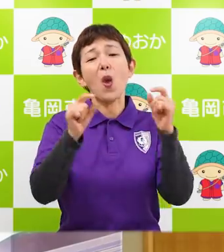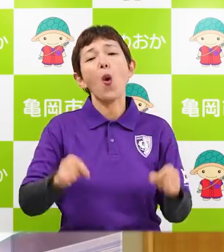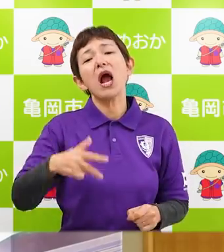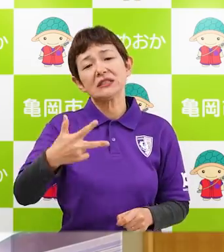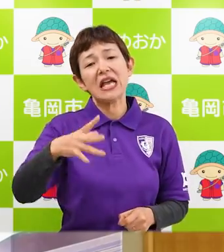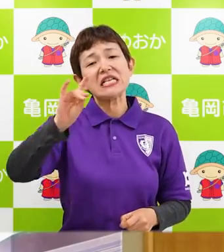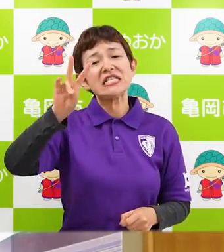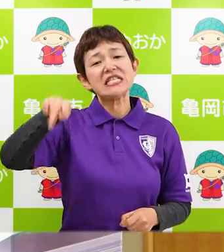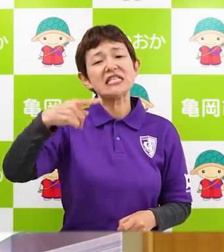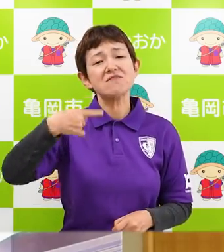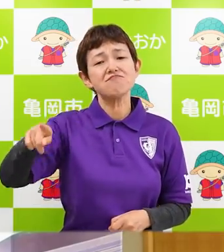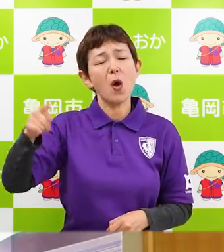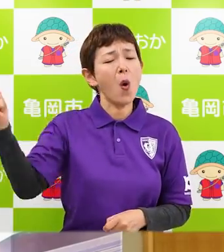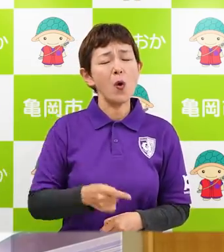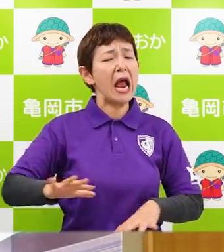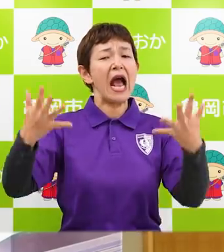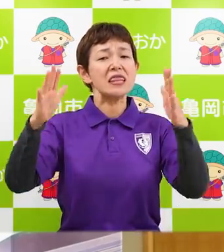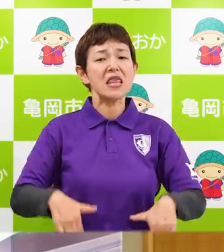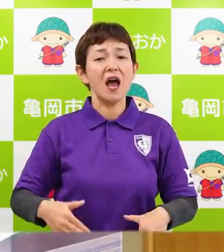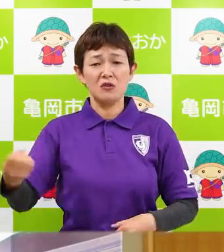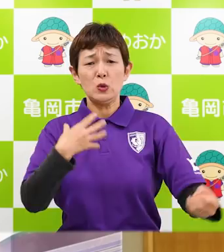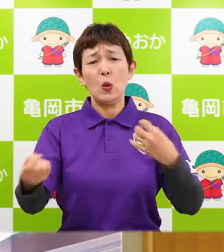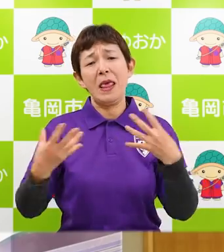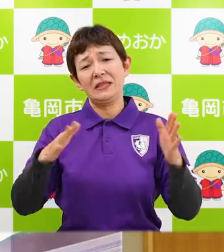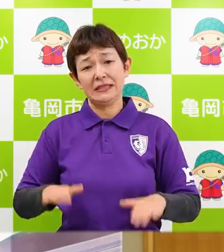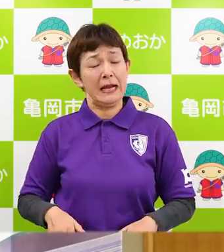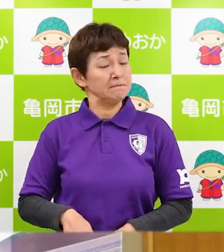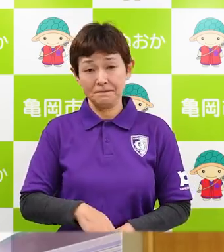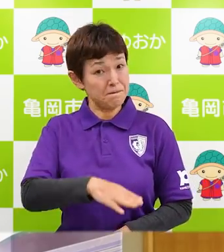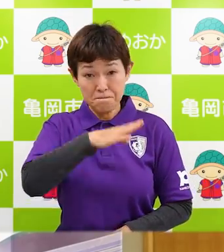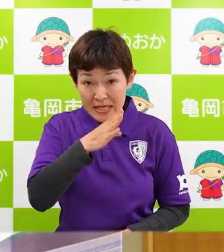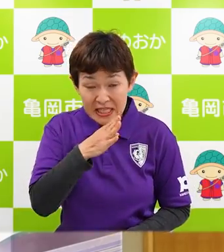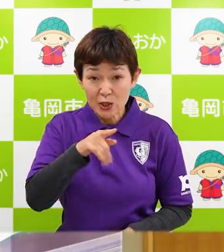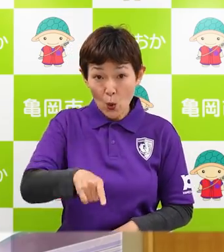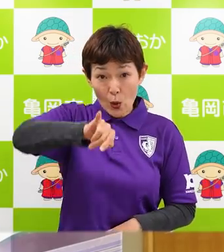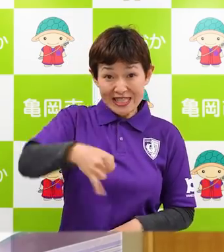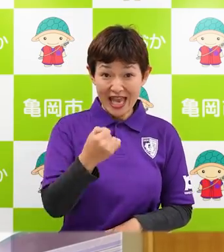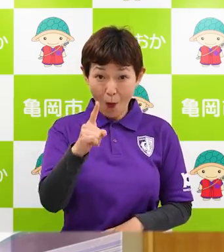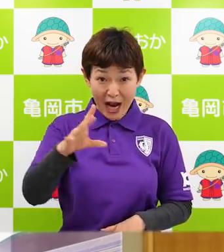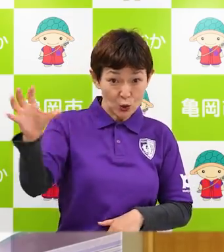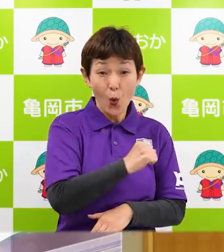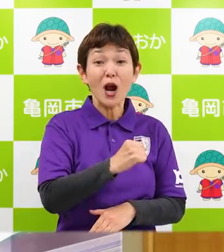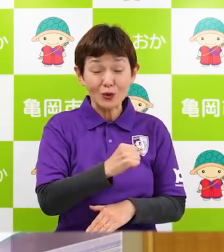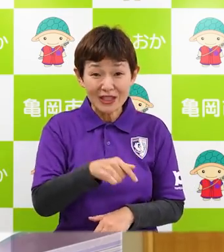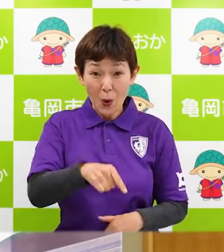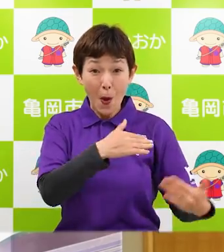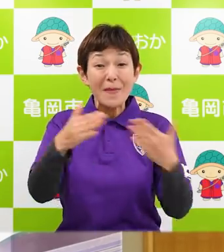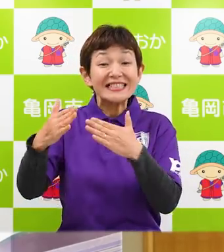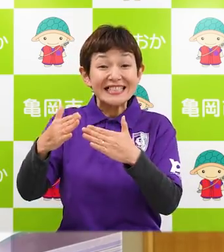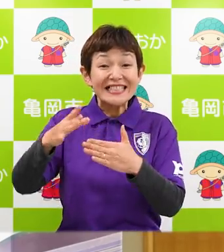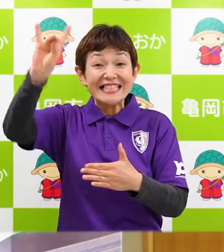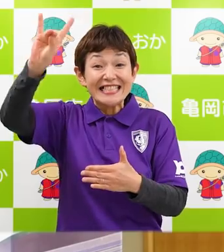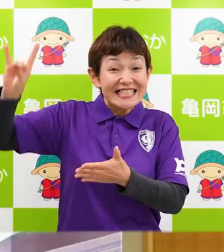なかったと言われてましたが、私はこのサンガのまさに J1 昇格によってこの町にキリン